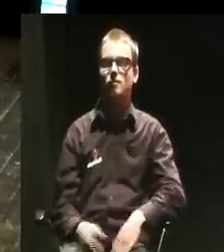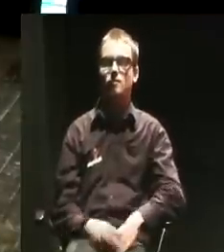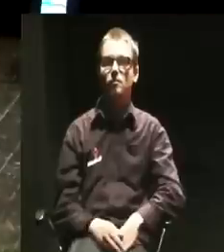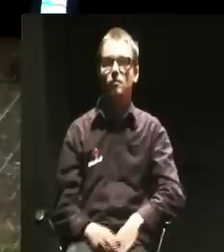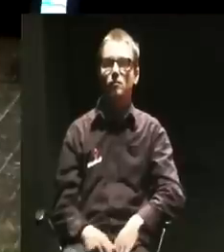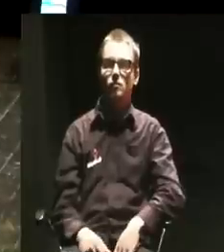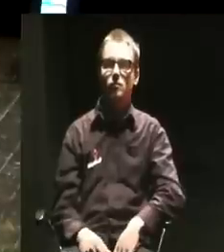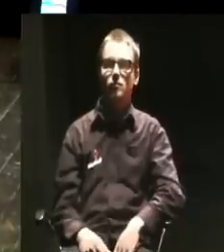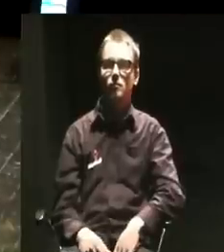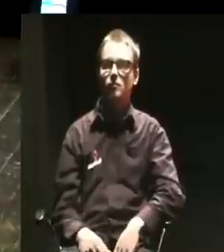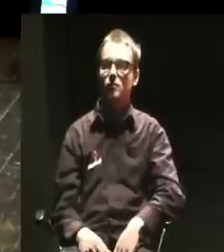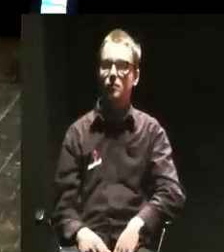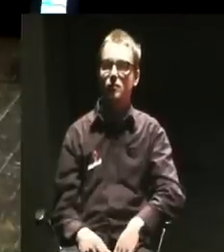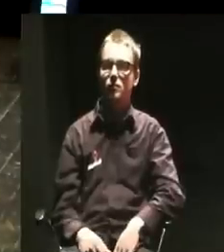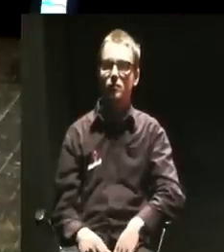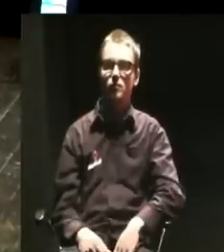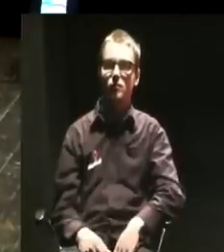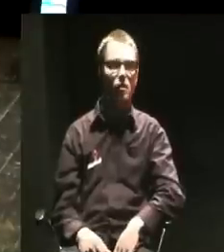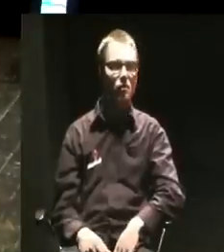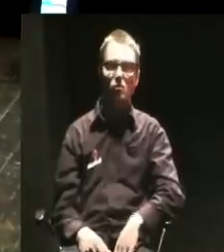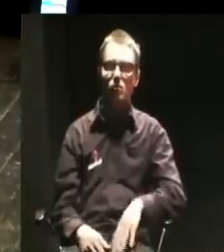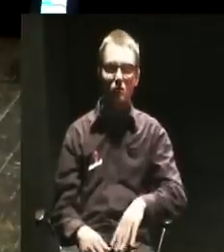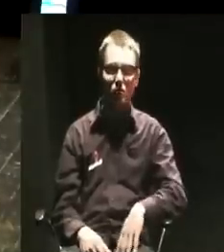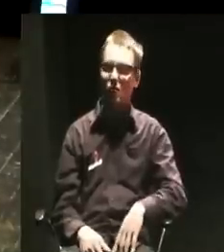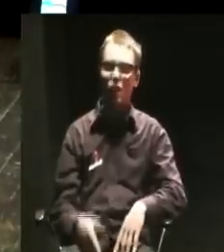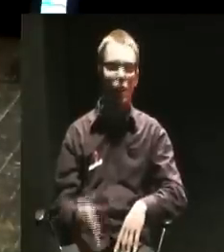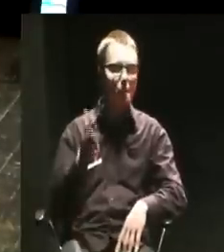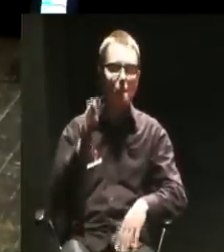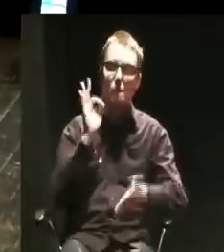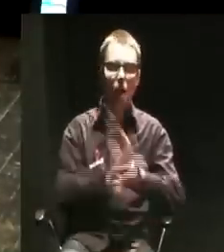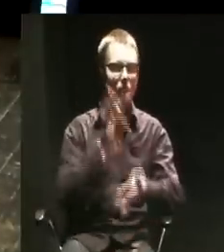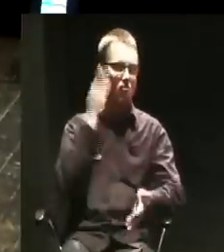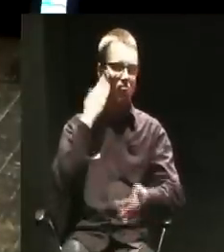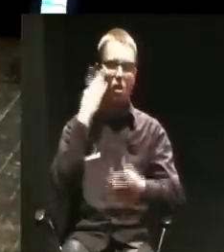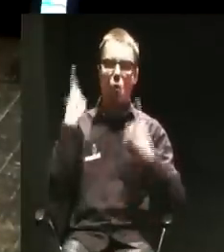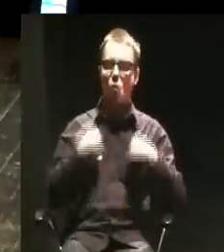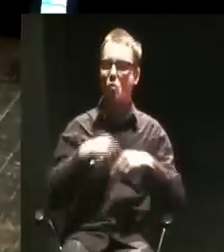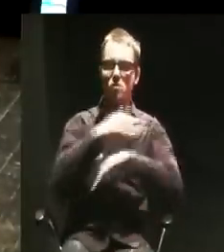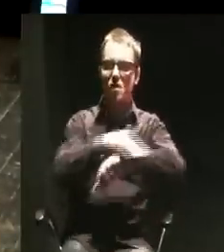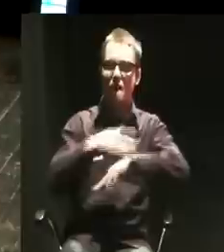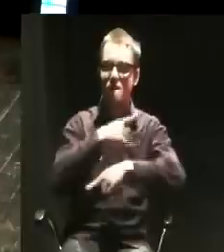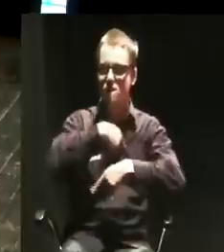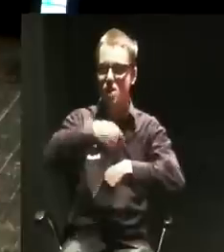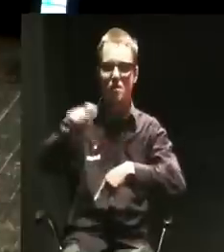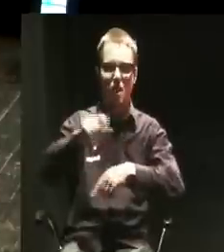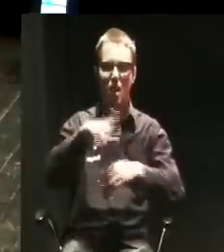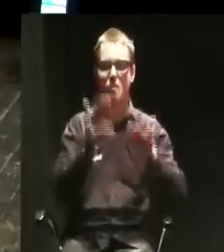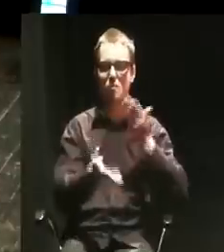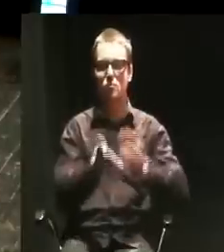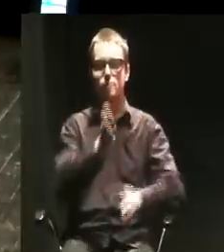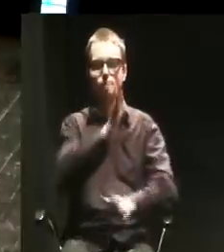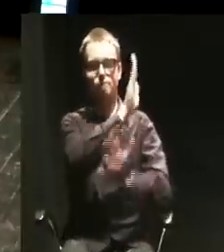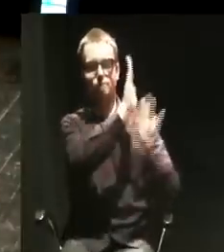przepraszam, takich historii pewnie wyznacie również dziesiątki i możecie również opowiadać. Lublin to